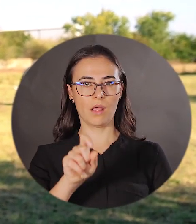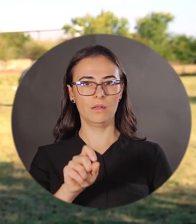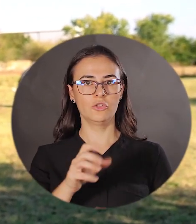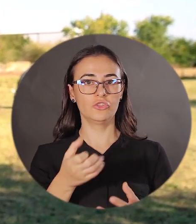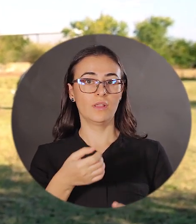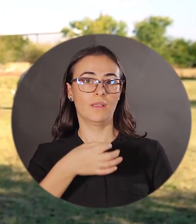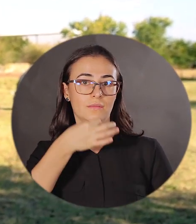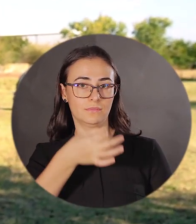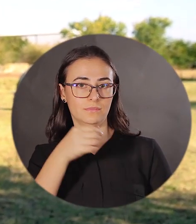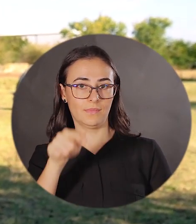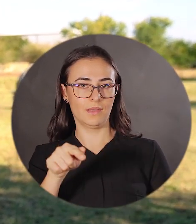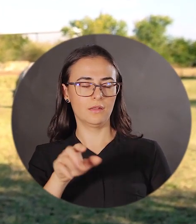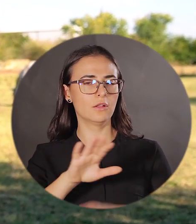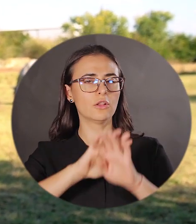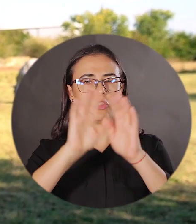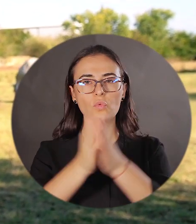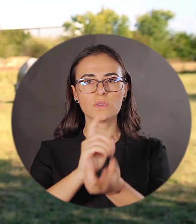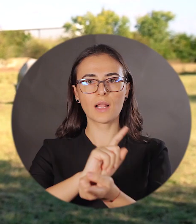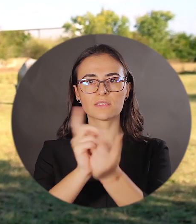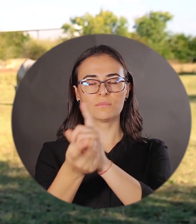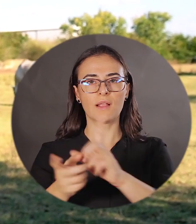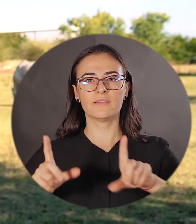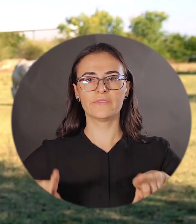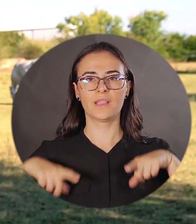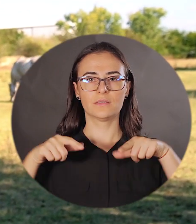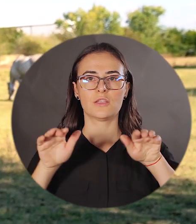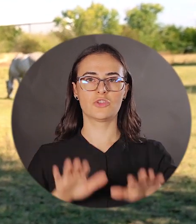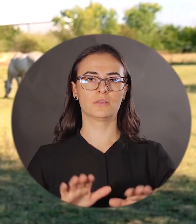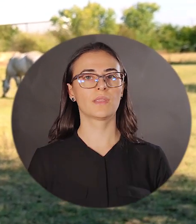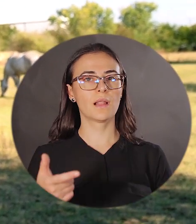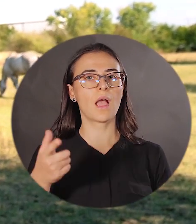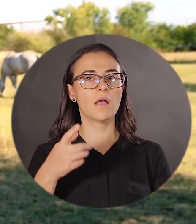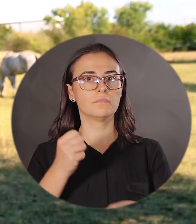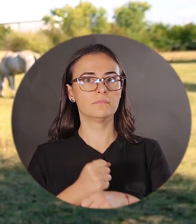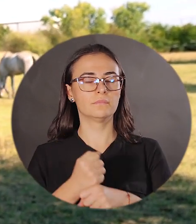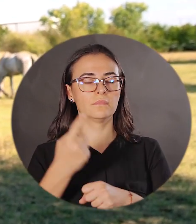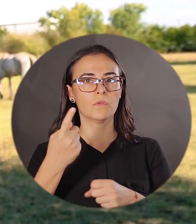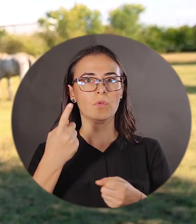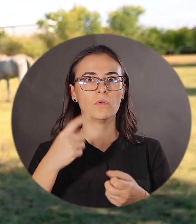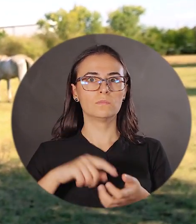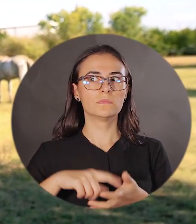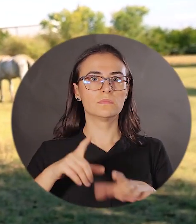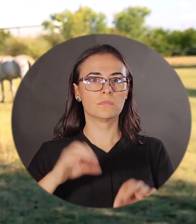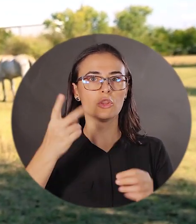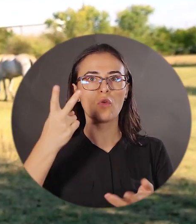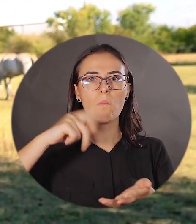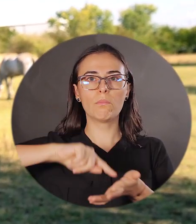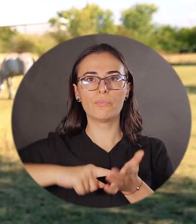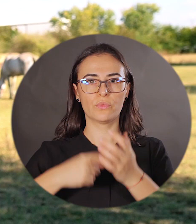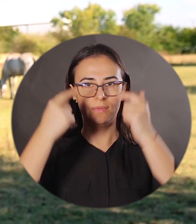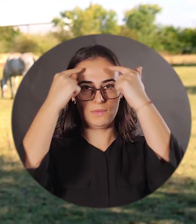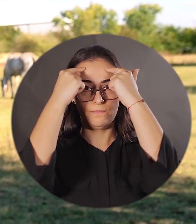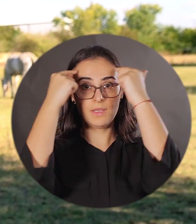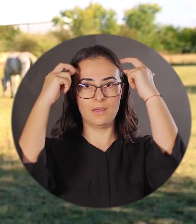să se schimbe tot în viața lui, în sensul că prin channeling i-au venit pur și simplu cele 32 de puncte cu care s-a